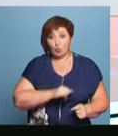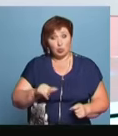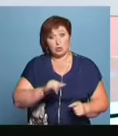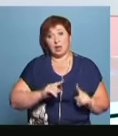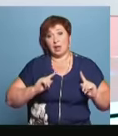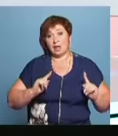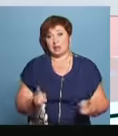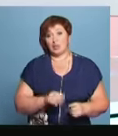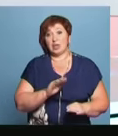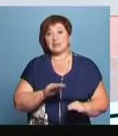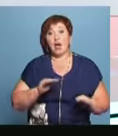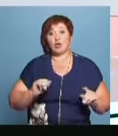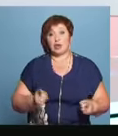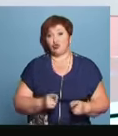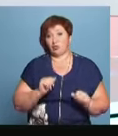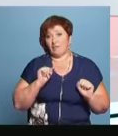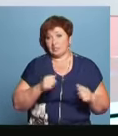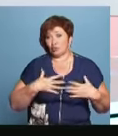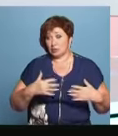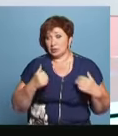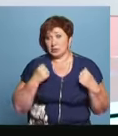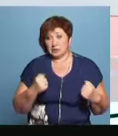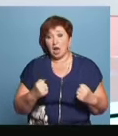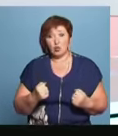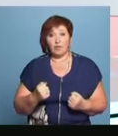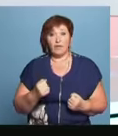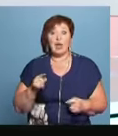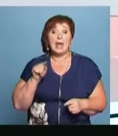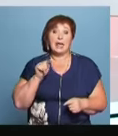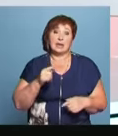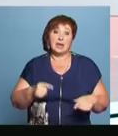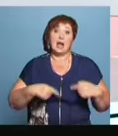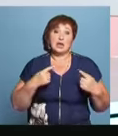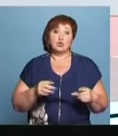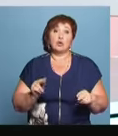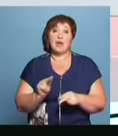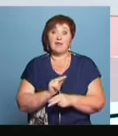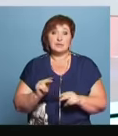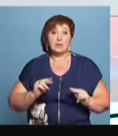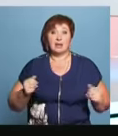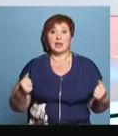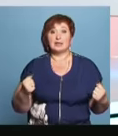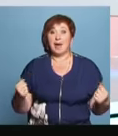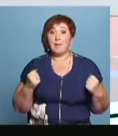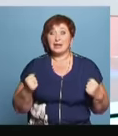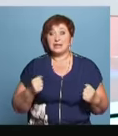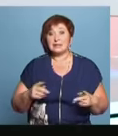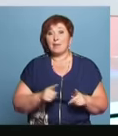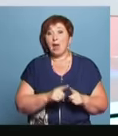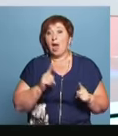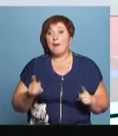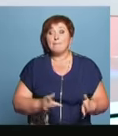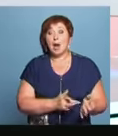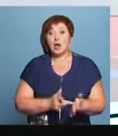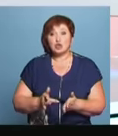самых быстрых и метких сразились люди с ограниченными возможностями здоровья. Об испытаниях на туристическом маршруте и о мечтах участников